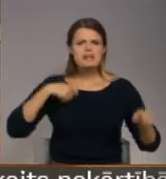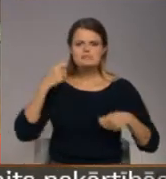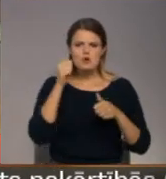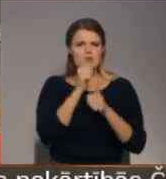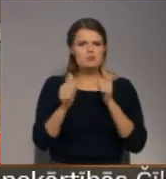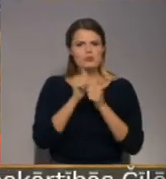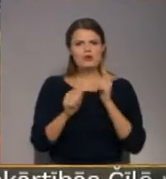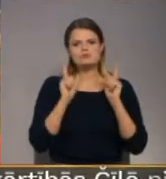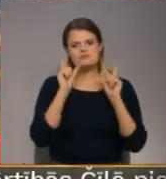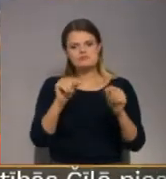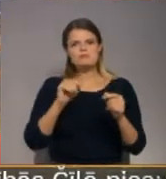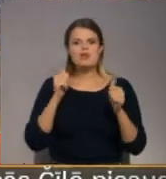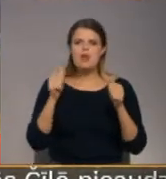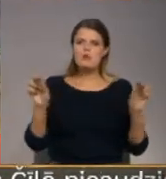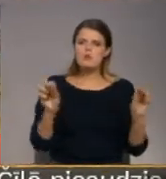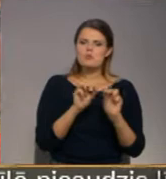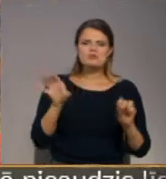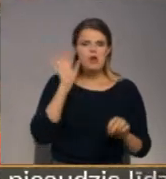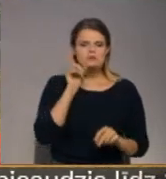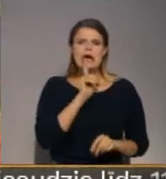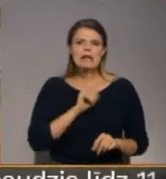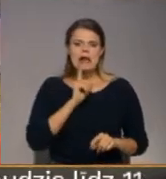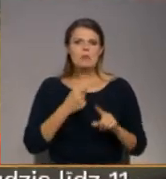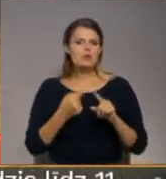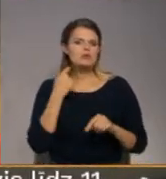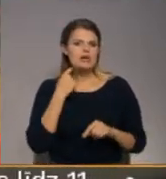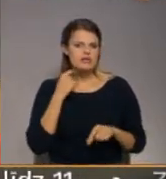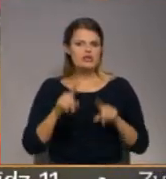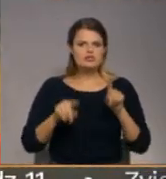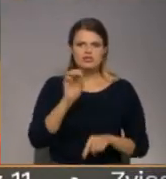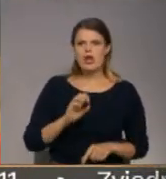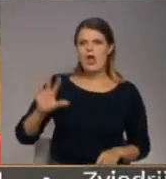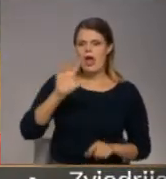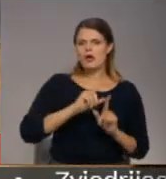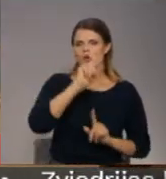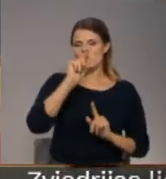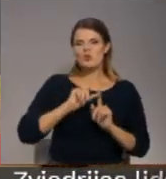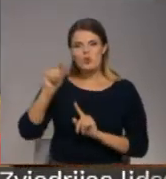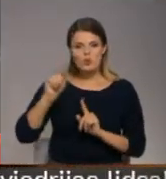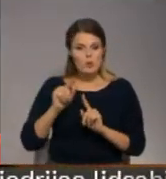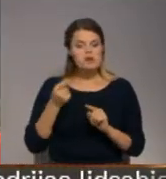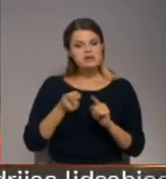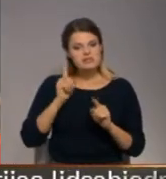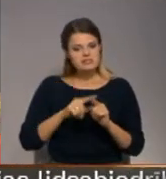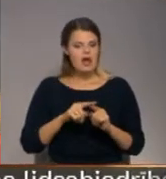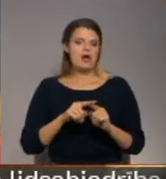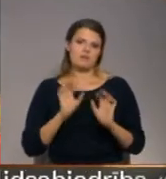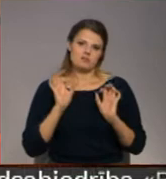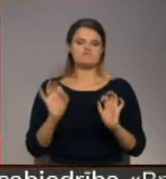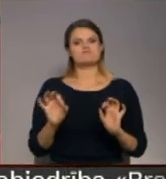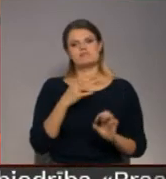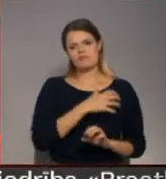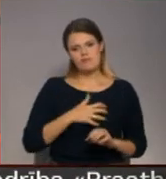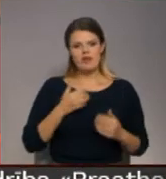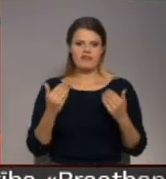dodoties labu mūziku klausīties uz Liepājas un Rīgas un nereti arī Eiropas koncertzālēm. Tāpēc esot tikai likumsakarīgi,